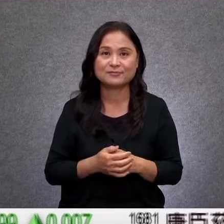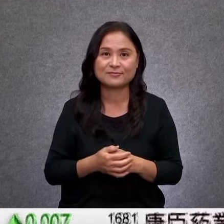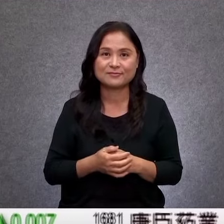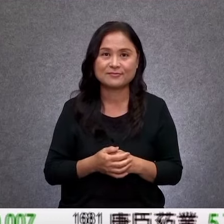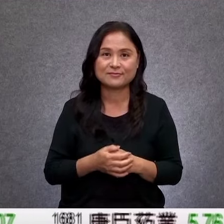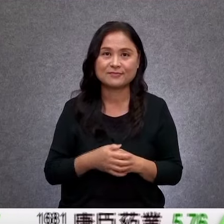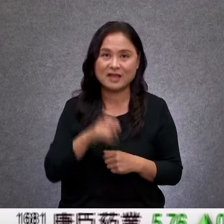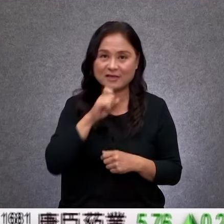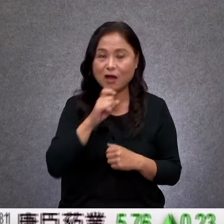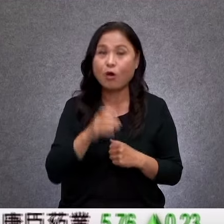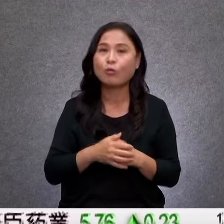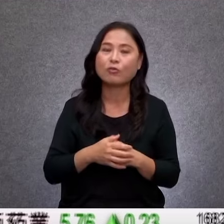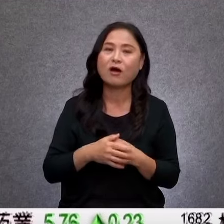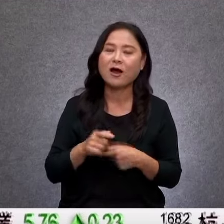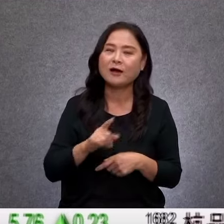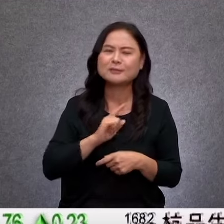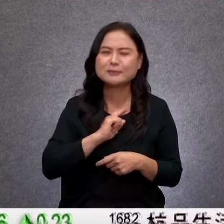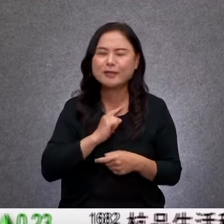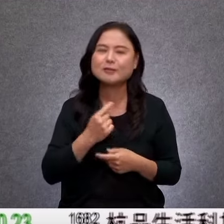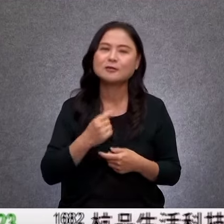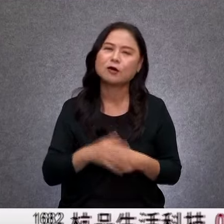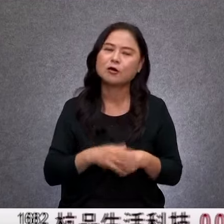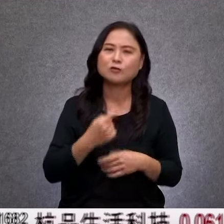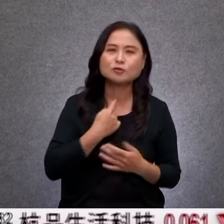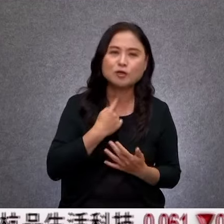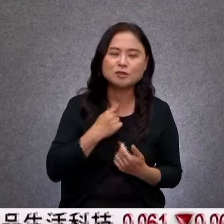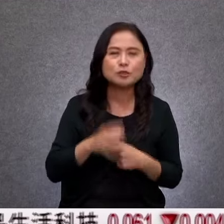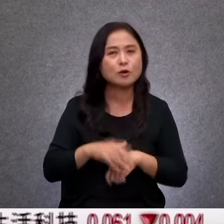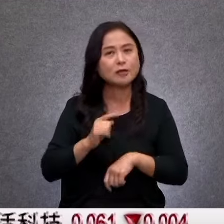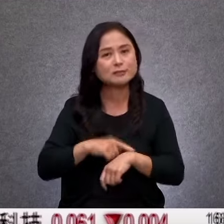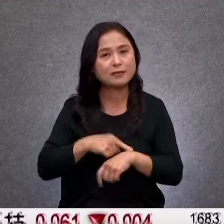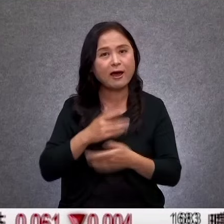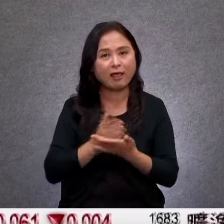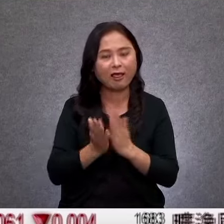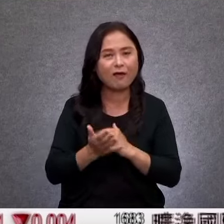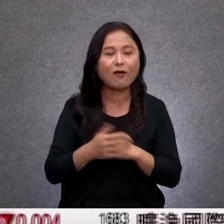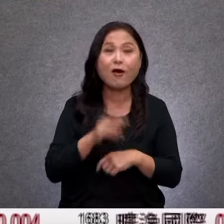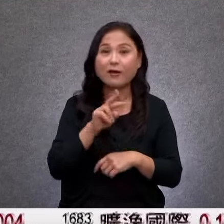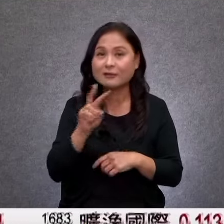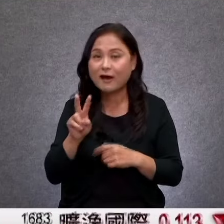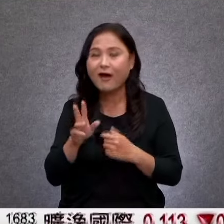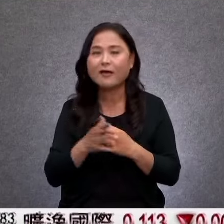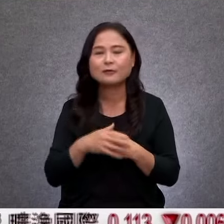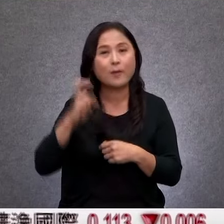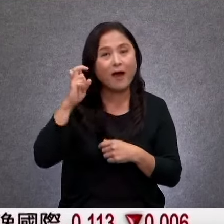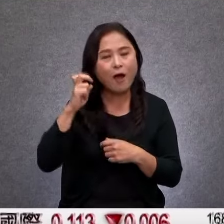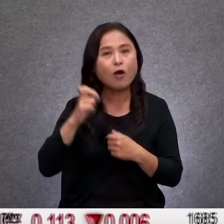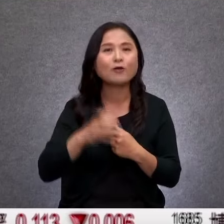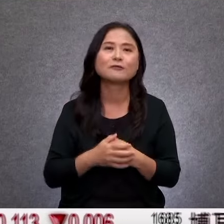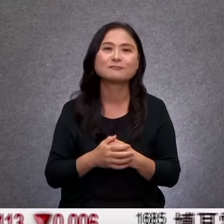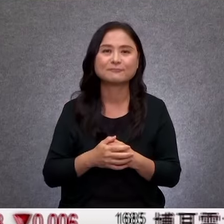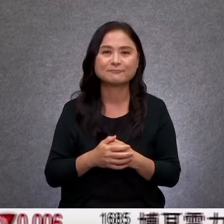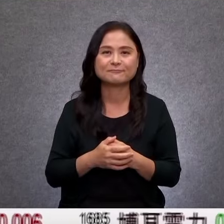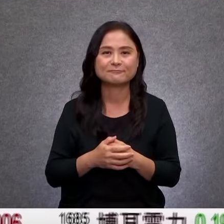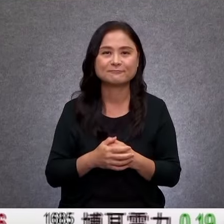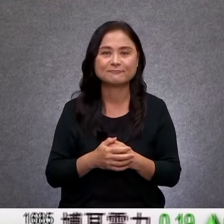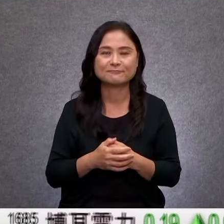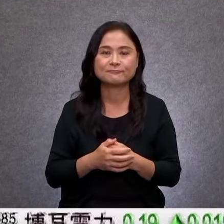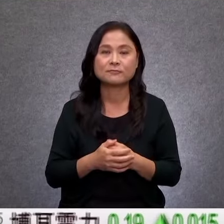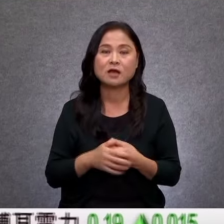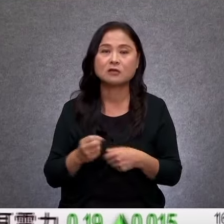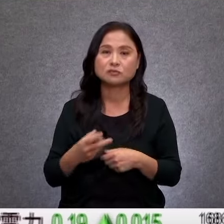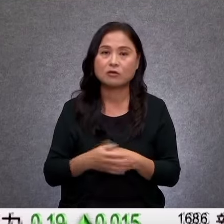咧就可以。有咁嘅空間，按自己嘅需要，按自己嘅時間咧，去睇同